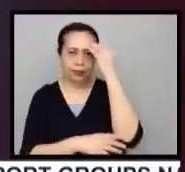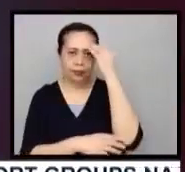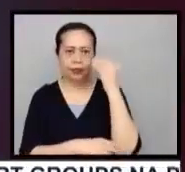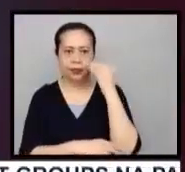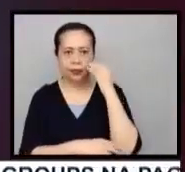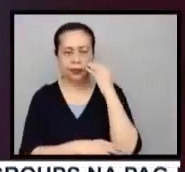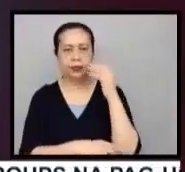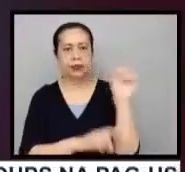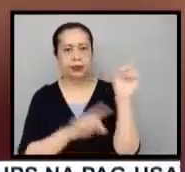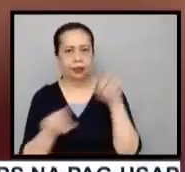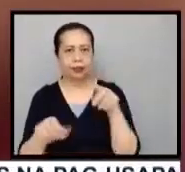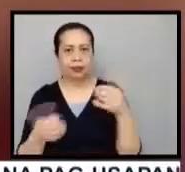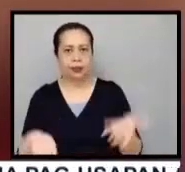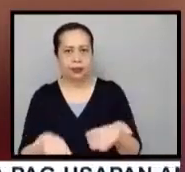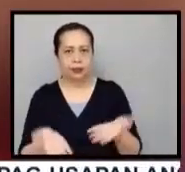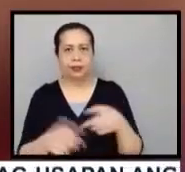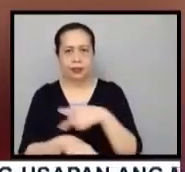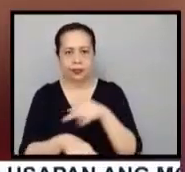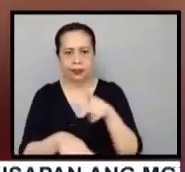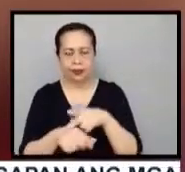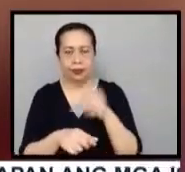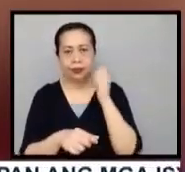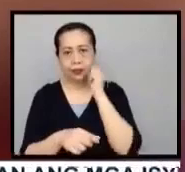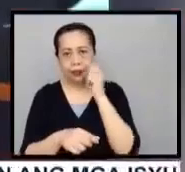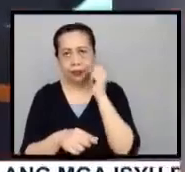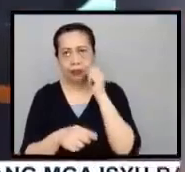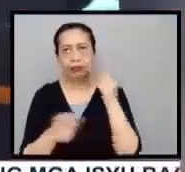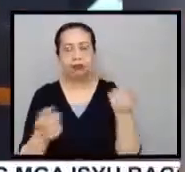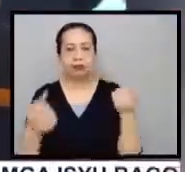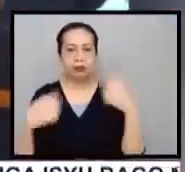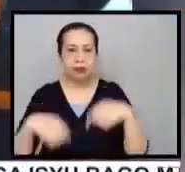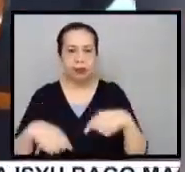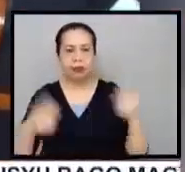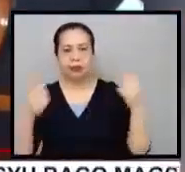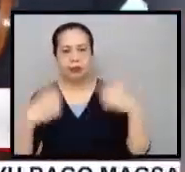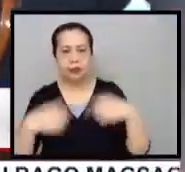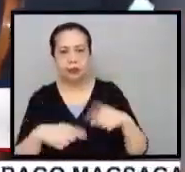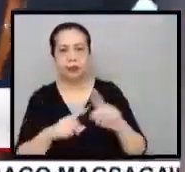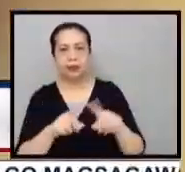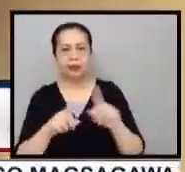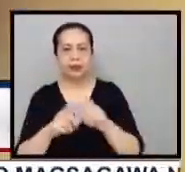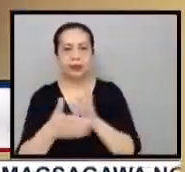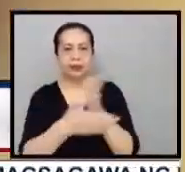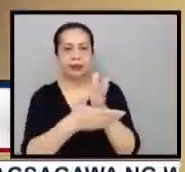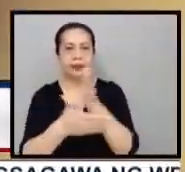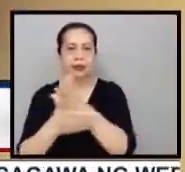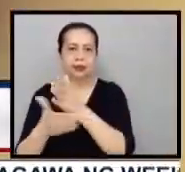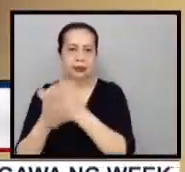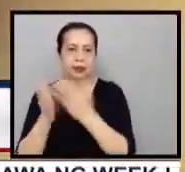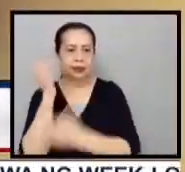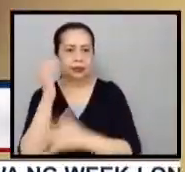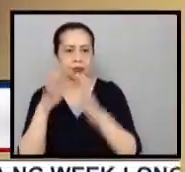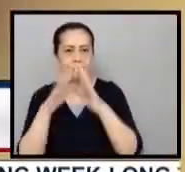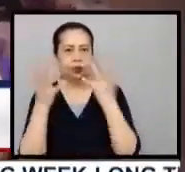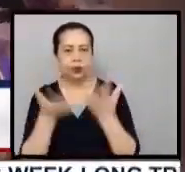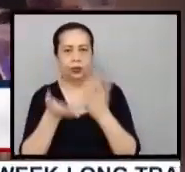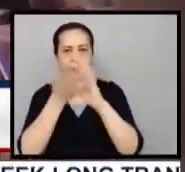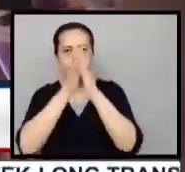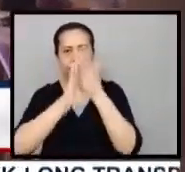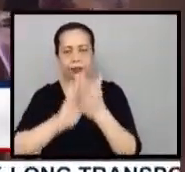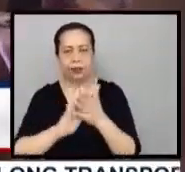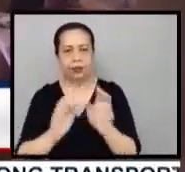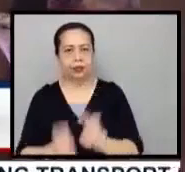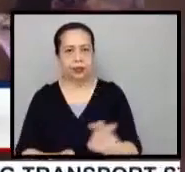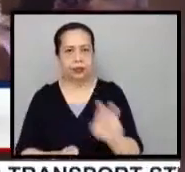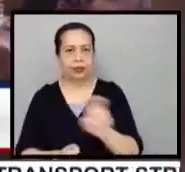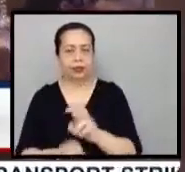sa Pilipinas. At every time na pumunta sila sa ibang bansa, ito ay tinatawag na World Peace Tour. Kaya ito ang kanyang